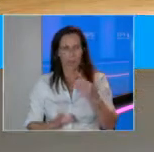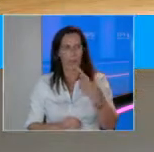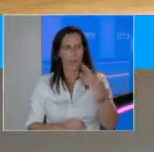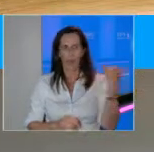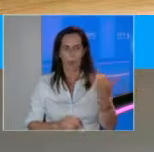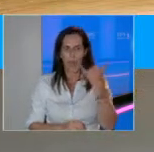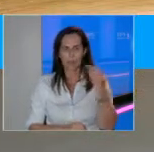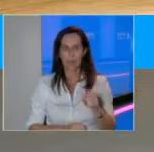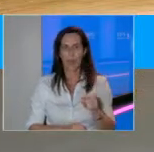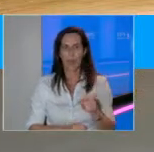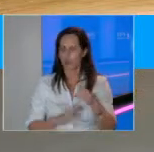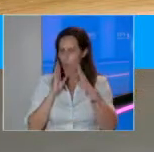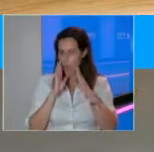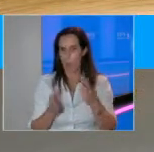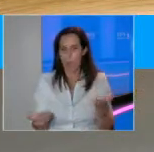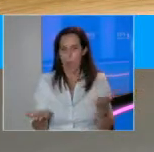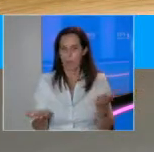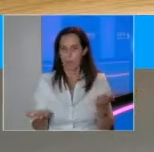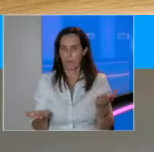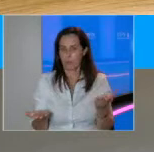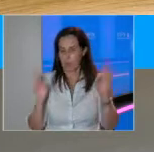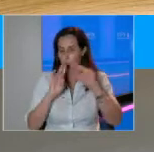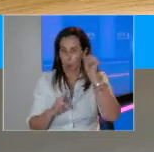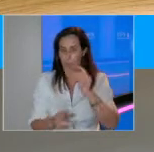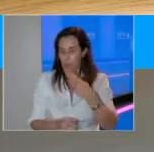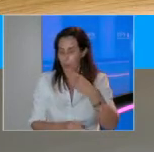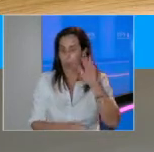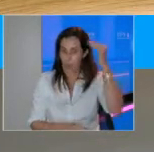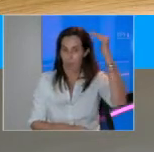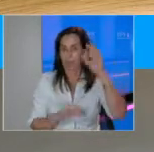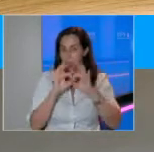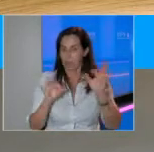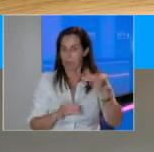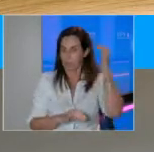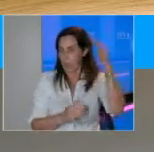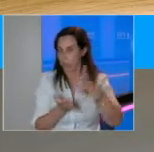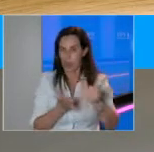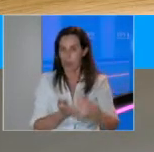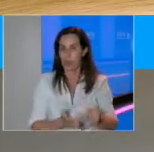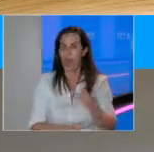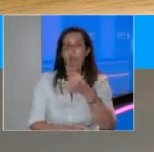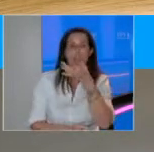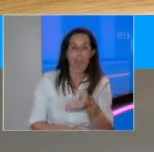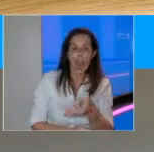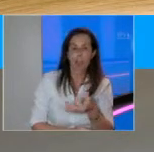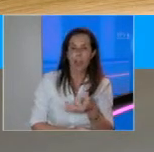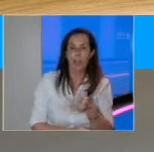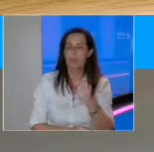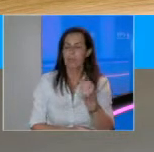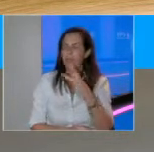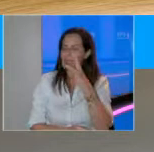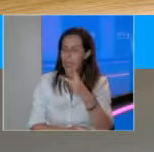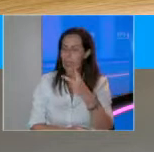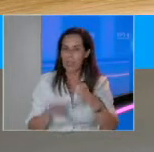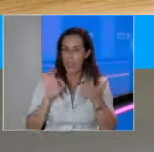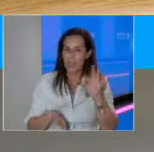כל הזמן שהוא נאמן לאיך שבנויה כחול לבן. כלומר, הוא אומר, גנץ התחיל את זה וגנץ ימשיך את זה. השאלה, אבל אם מסתכלים